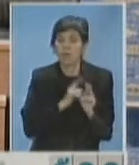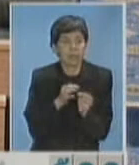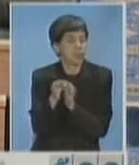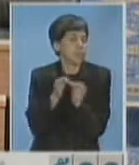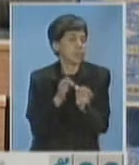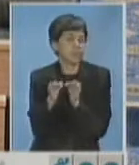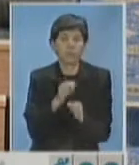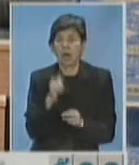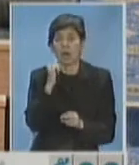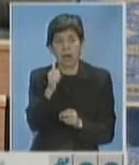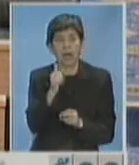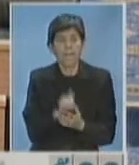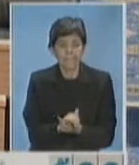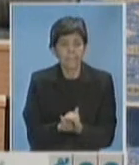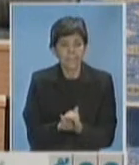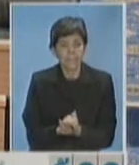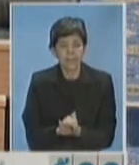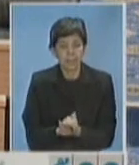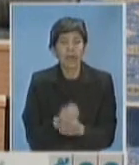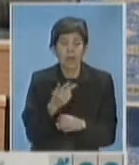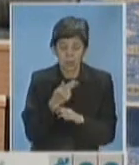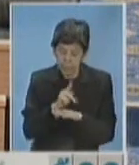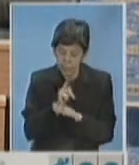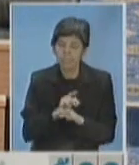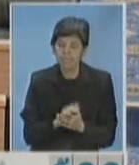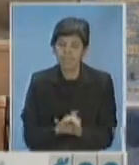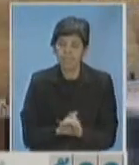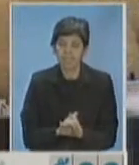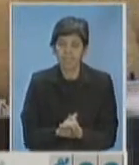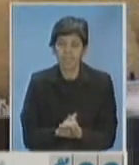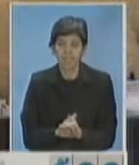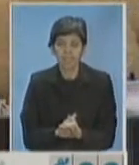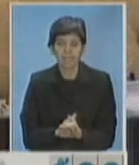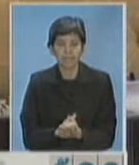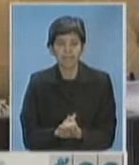ได้อย่างชัดเจนแล้วก็กระชับครับขอบคุณท่านประธานครับ